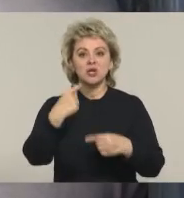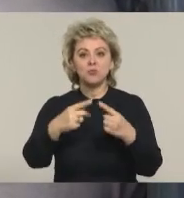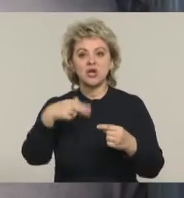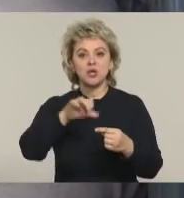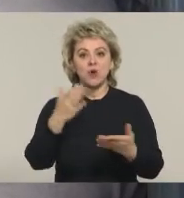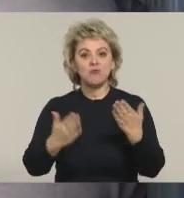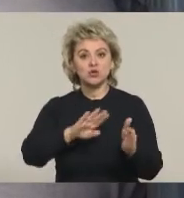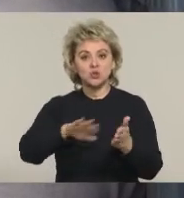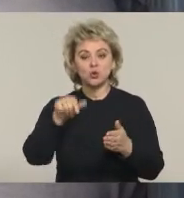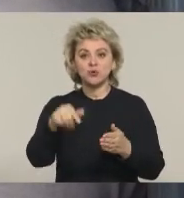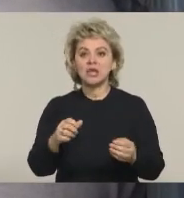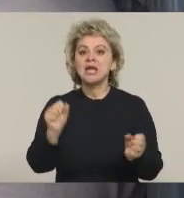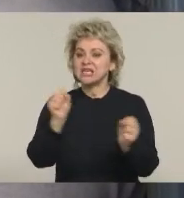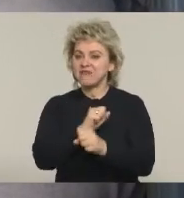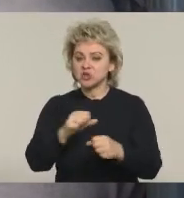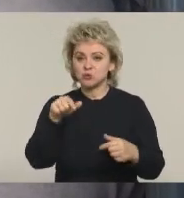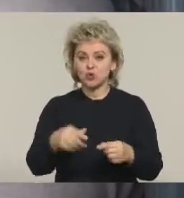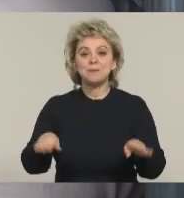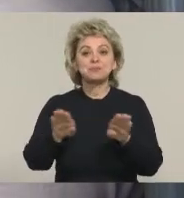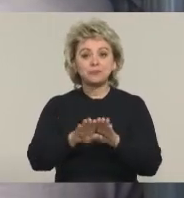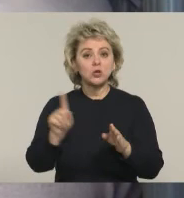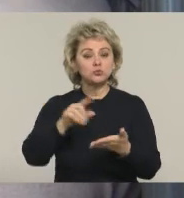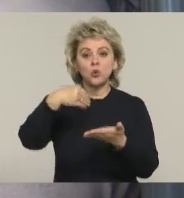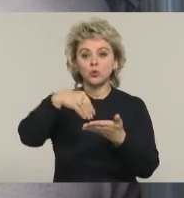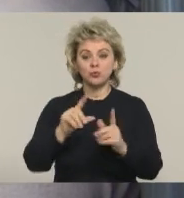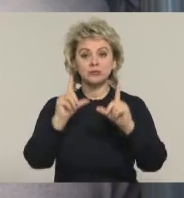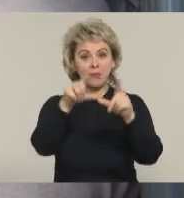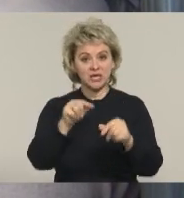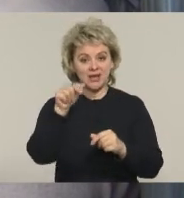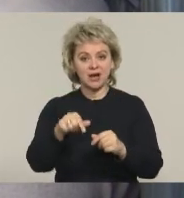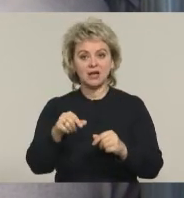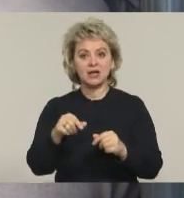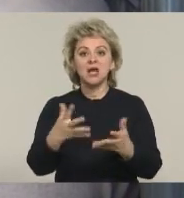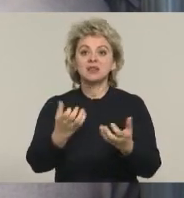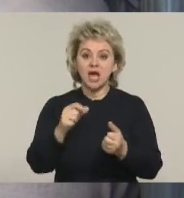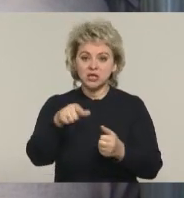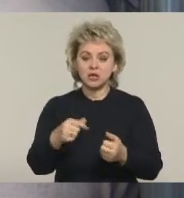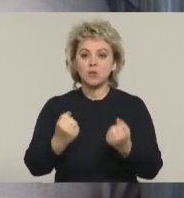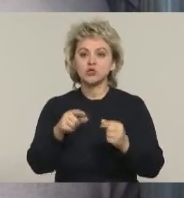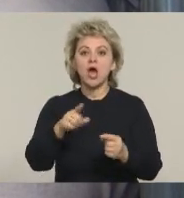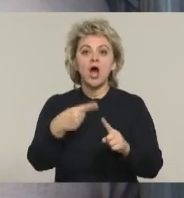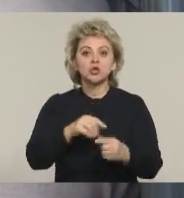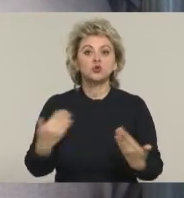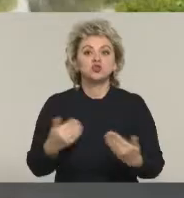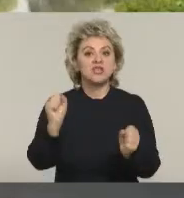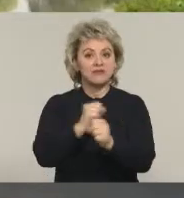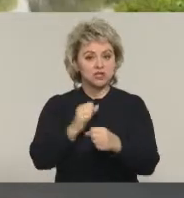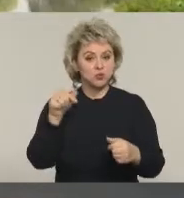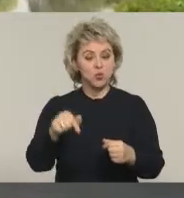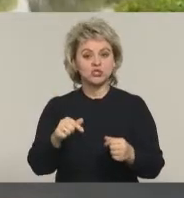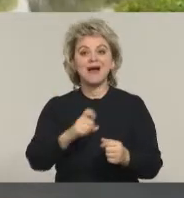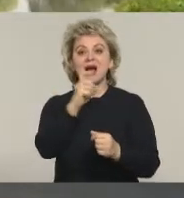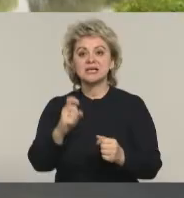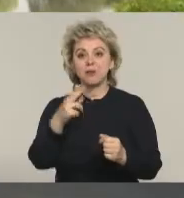без переправы невозможно. Надо что-то купить, поехали, вот, наняли. А то вообще жить тогда невозможно.